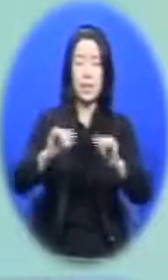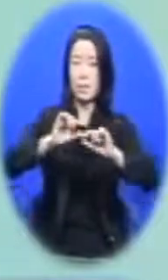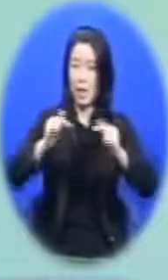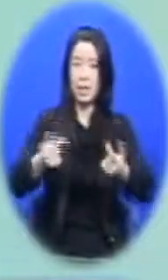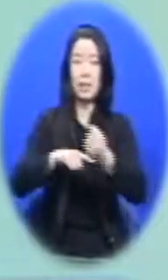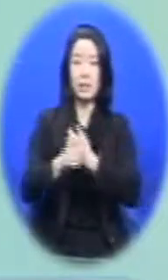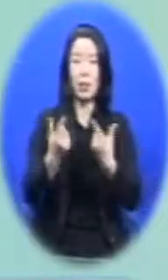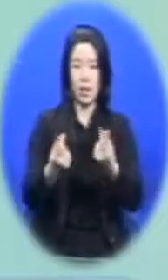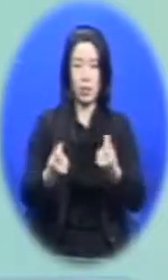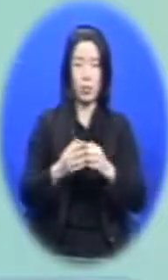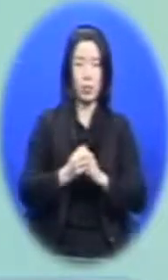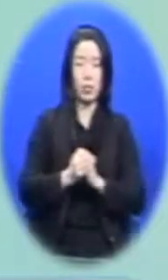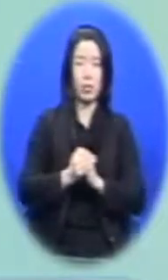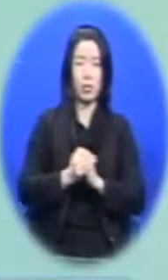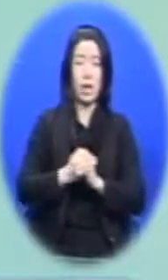아니라는 뜻이죠.